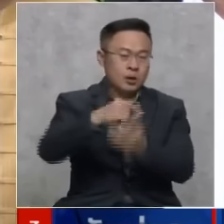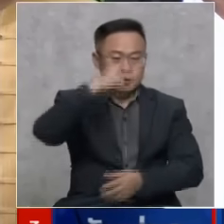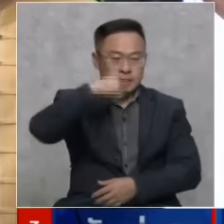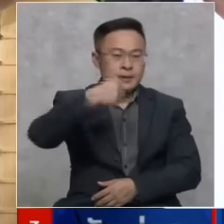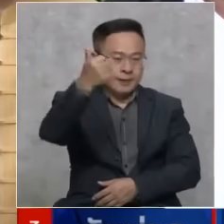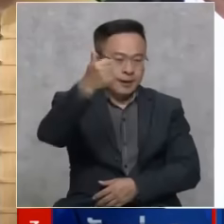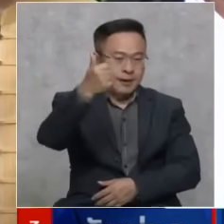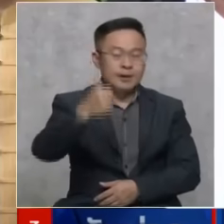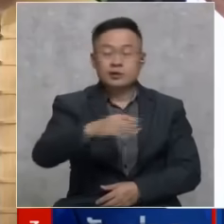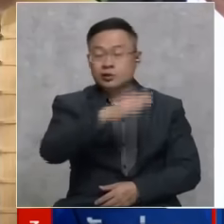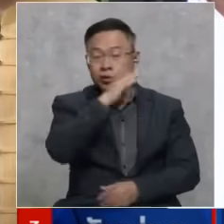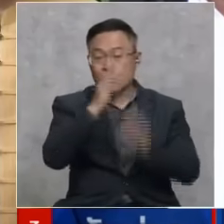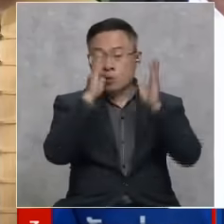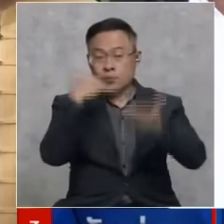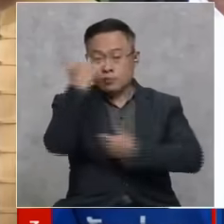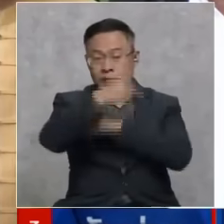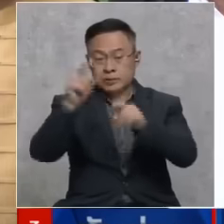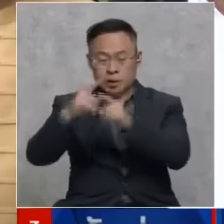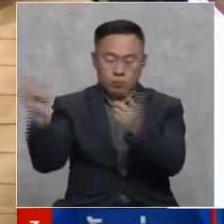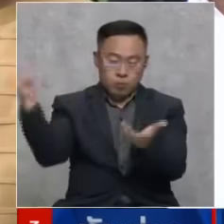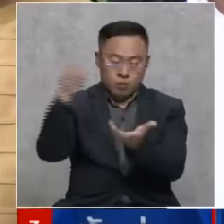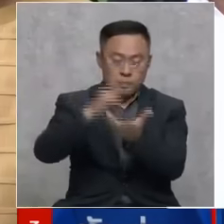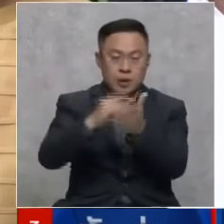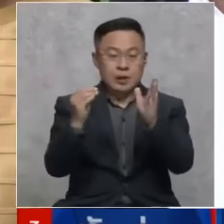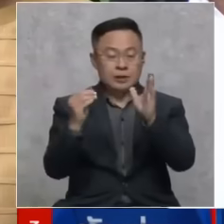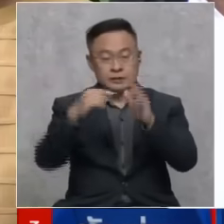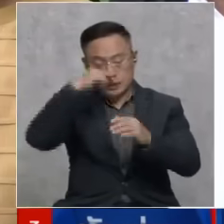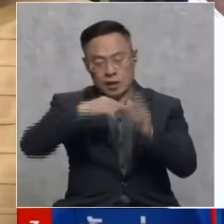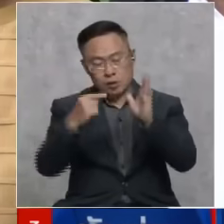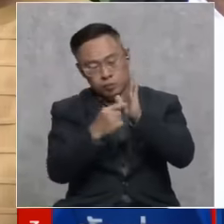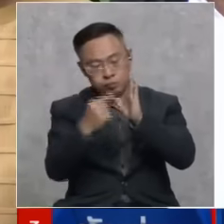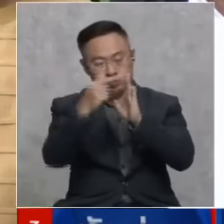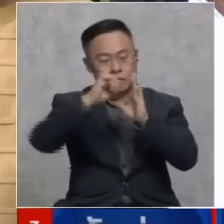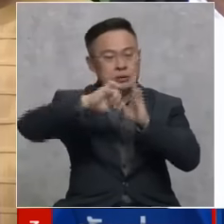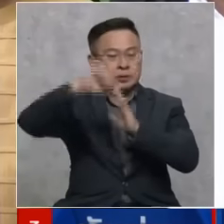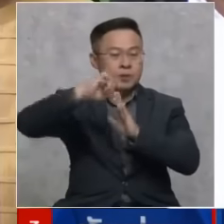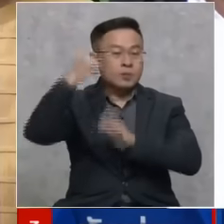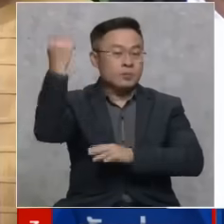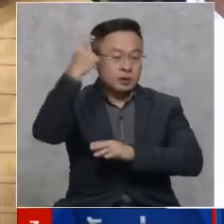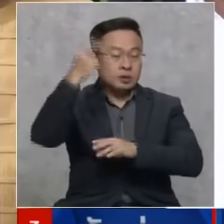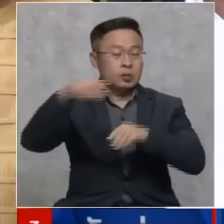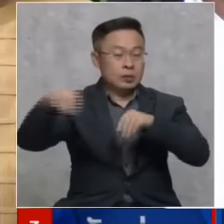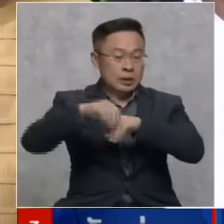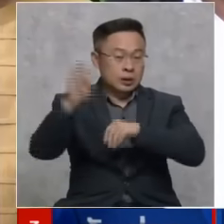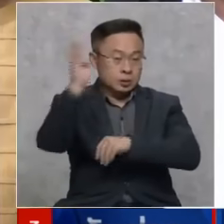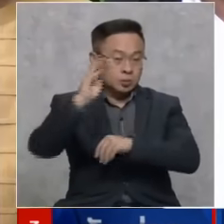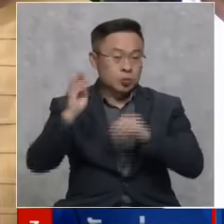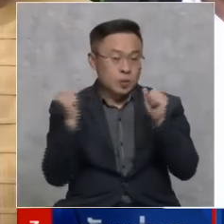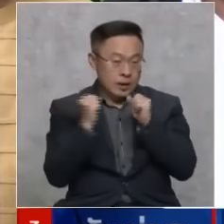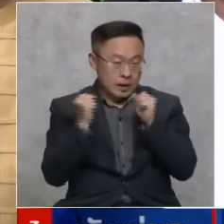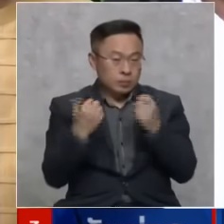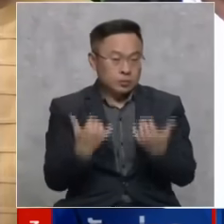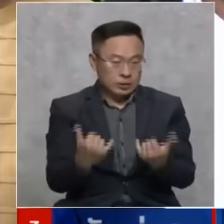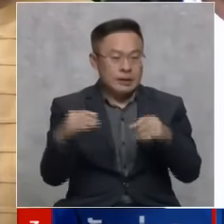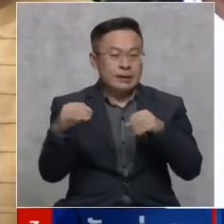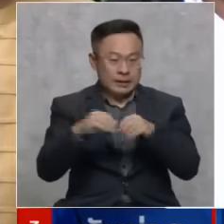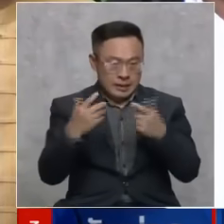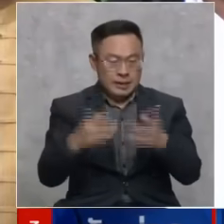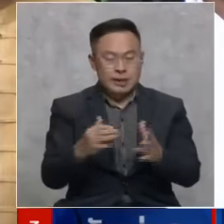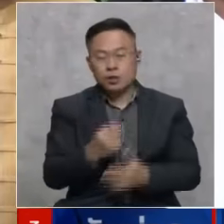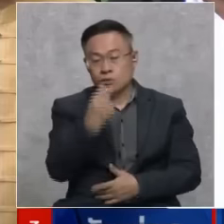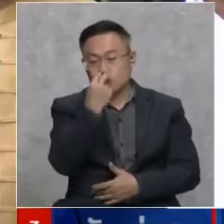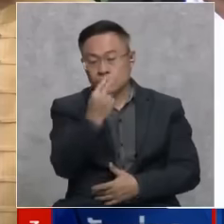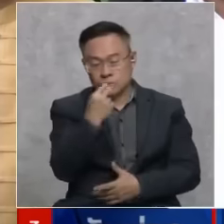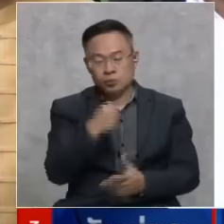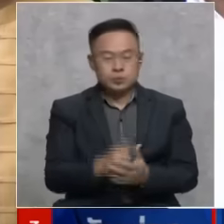นิยมไปเที่ยวกันแล้วเดี๋ยวนี้จะเข้าหน้าหนาวละเป็นไฮซีซั่นแล้วคุณผู้ชม ฉันว่าเดี๋ยวรอบนี้ไปพื้นที่หัวลายใช่ไหมคะถนนค